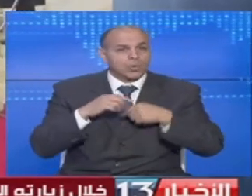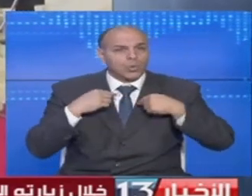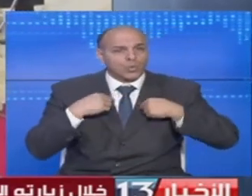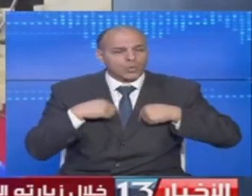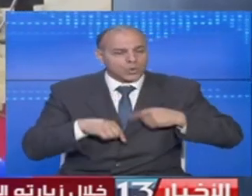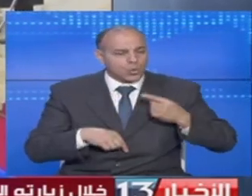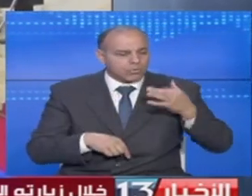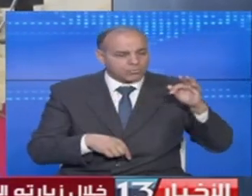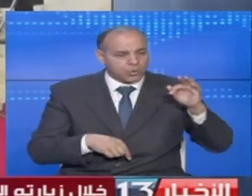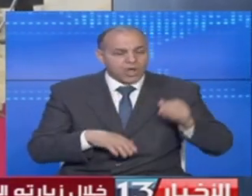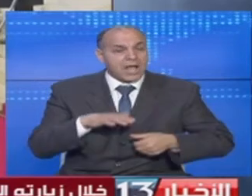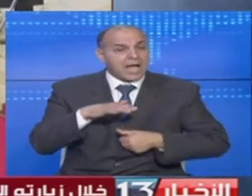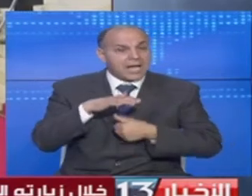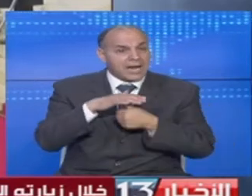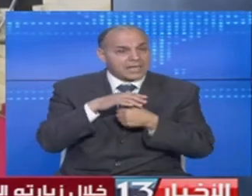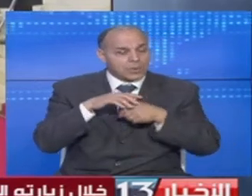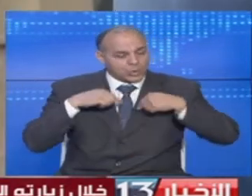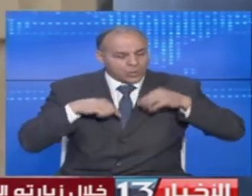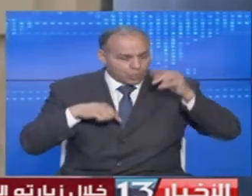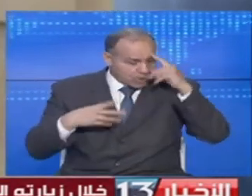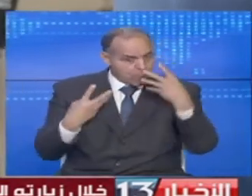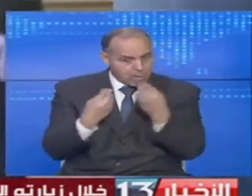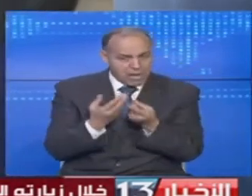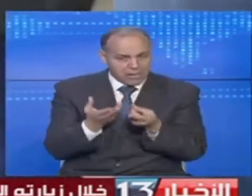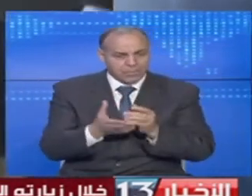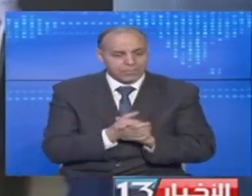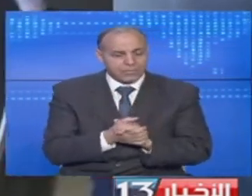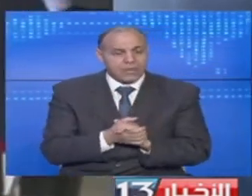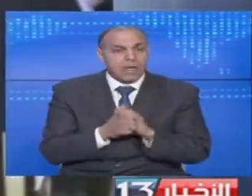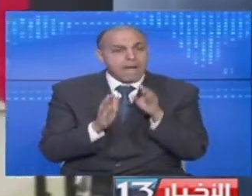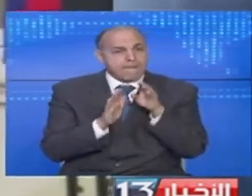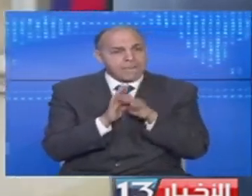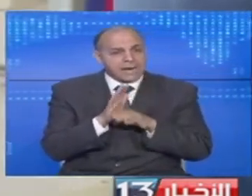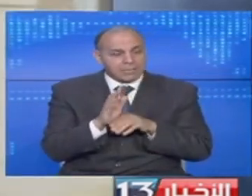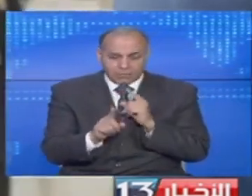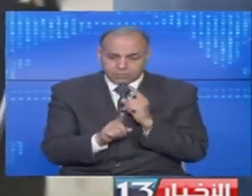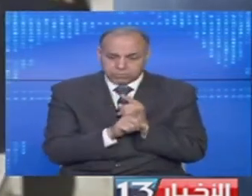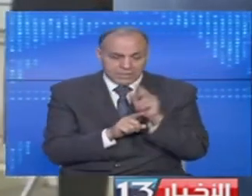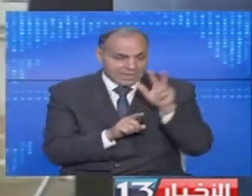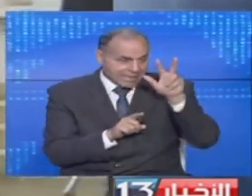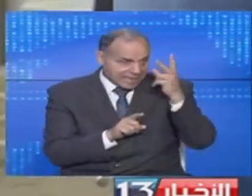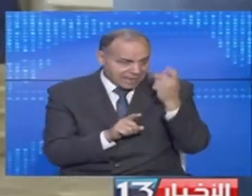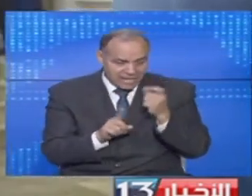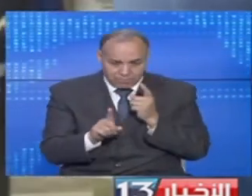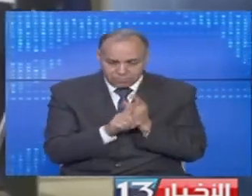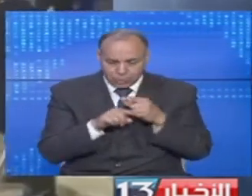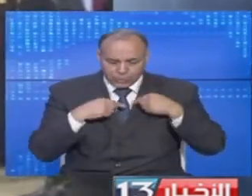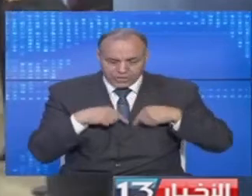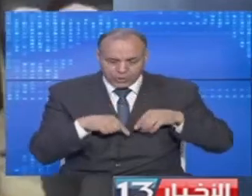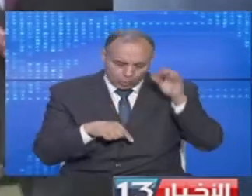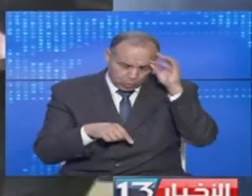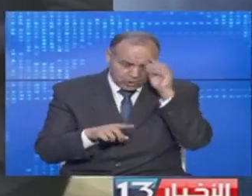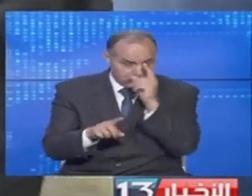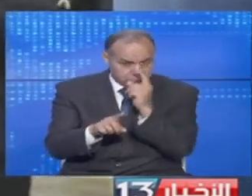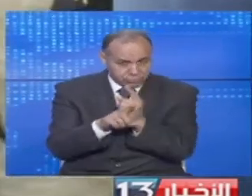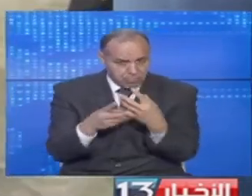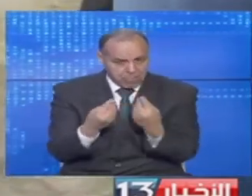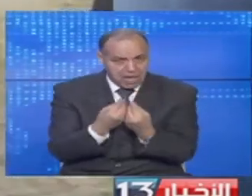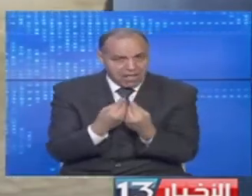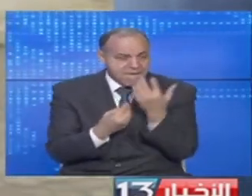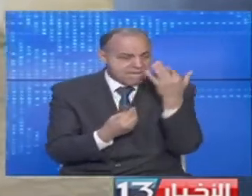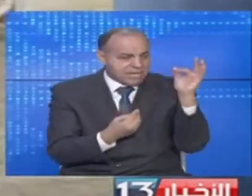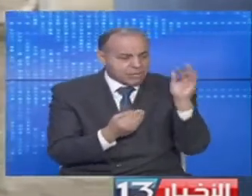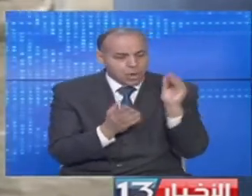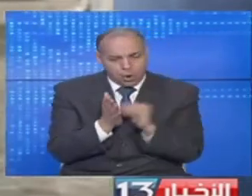الفرنسي ورئيس الحكومة التونسي. في برنامج لقاءات اليوم الثالث من زيارة رئيس الحكومة هشام المشيشي إلى